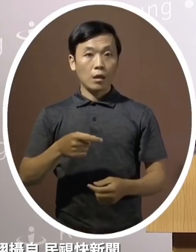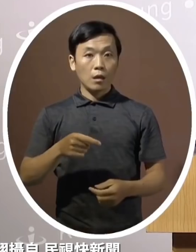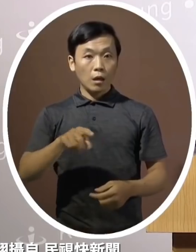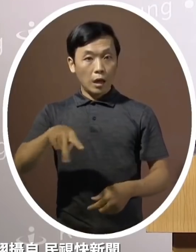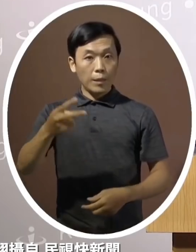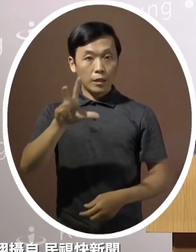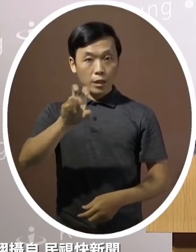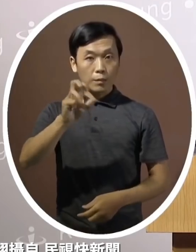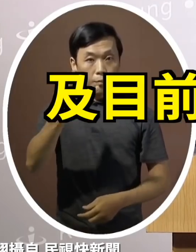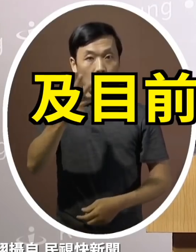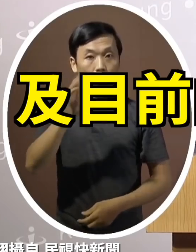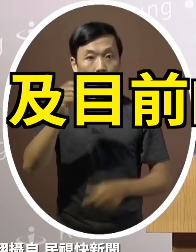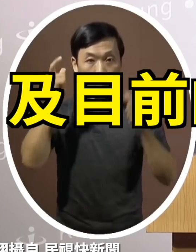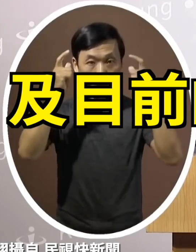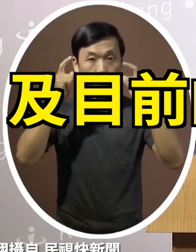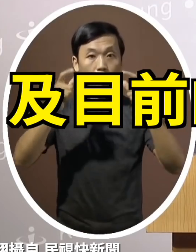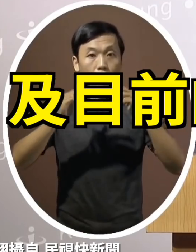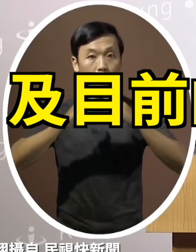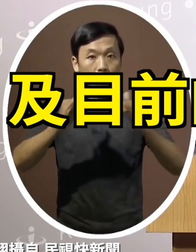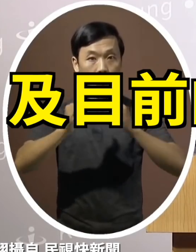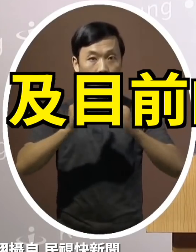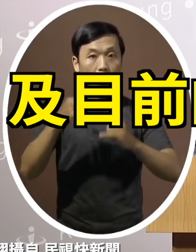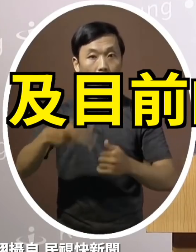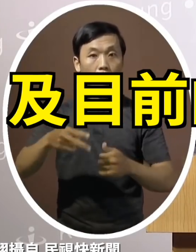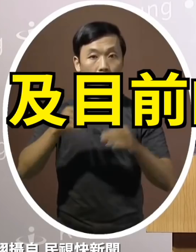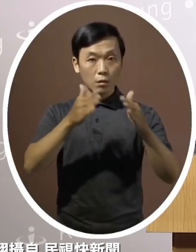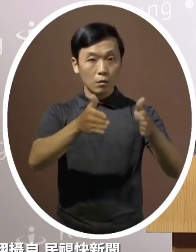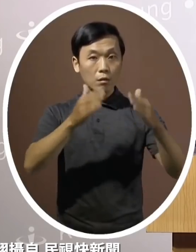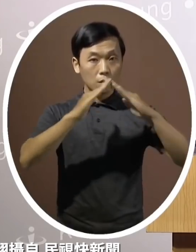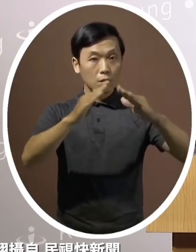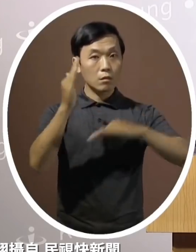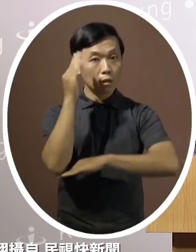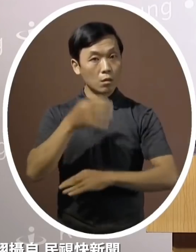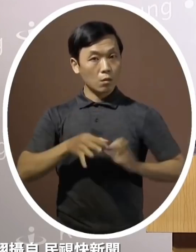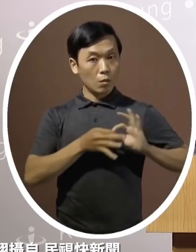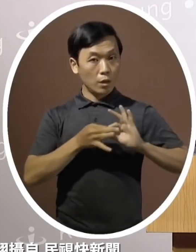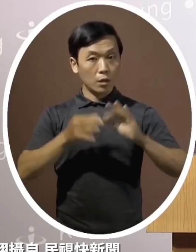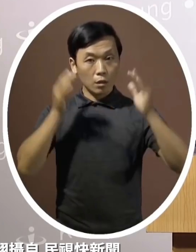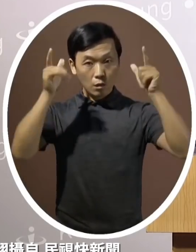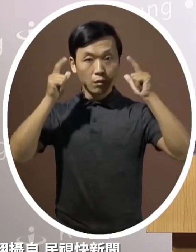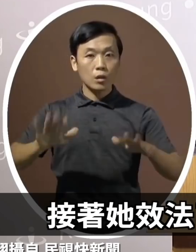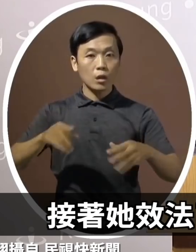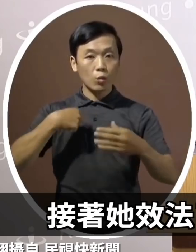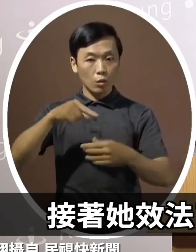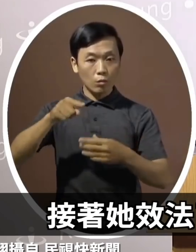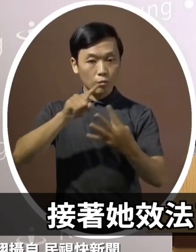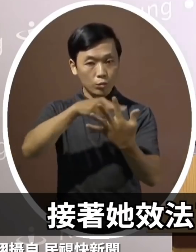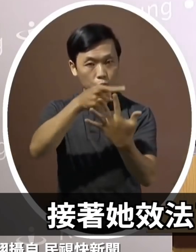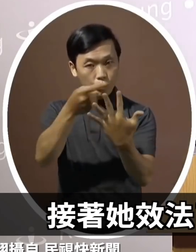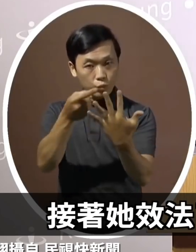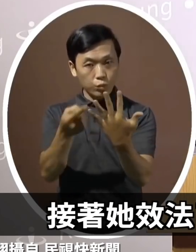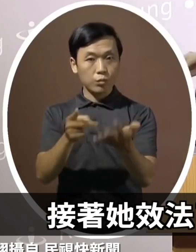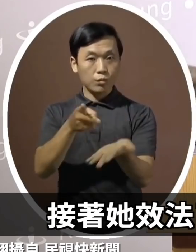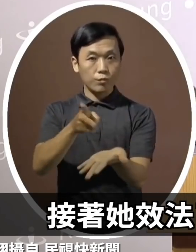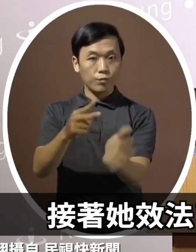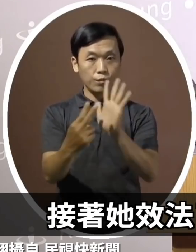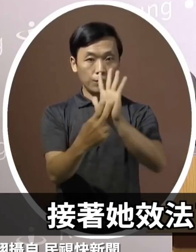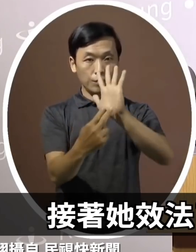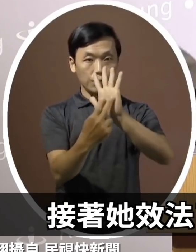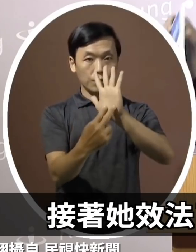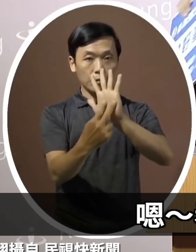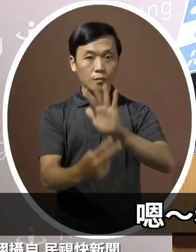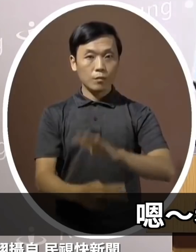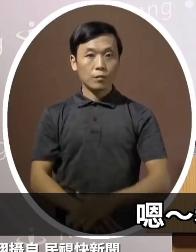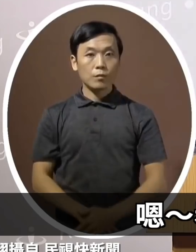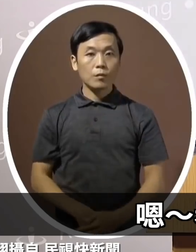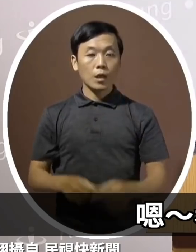270万、8万的高雄市民，荧幕前的所有关心市政的高雄市民，大家好。 接着，他效法了韩国瑜的套路，拿出了小板